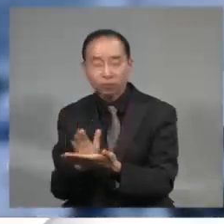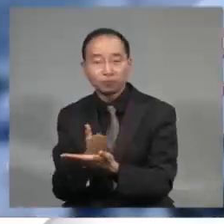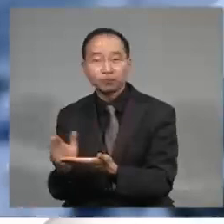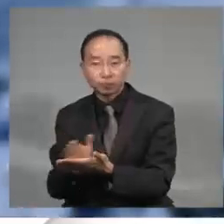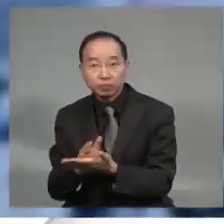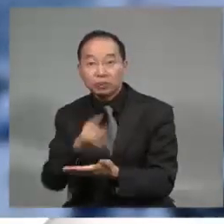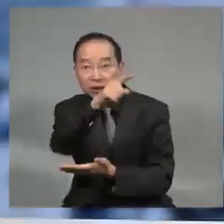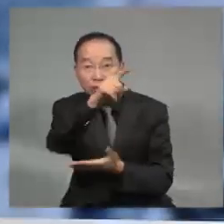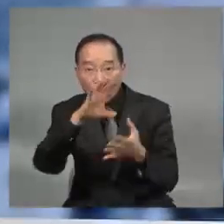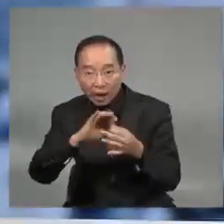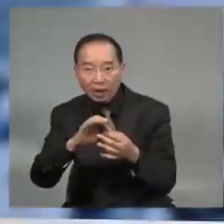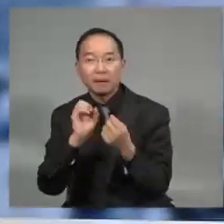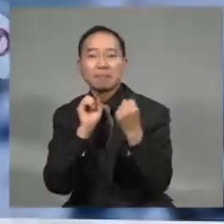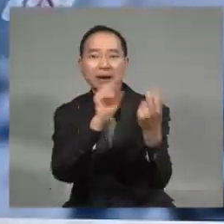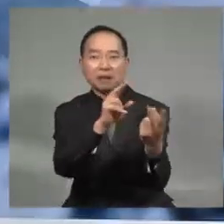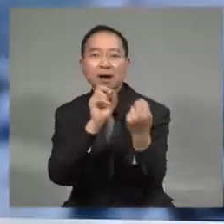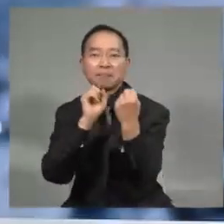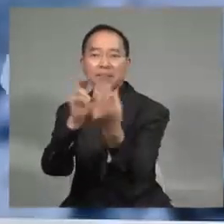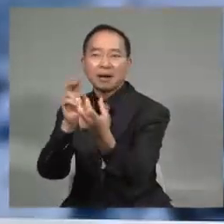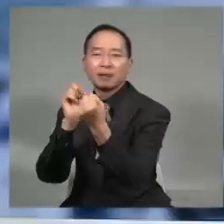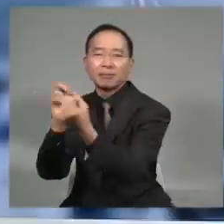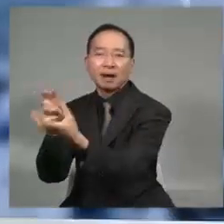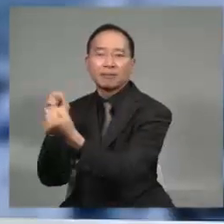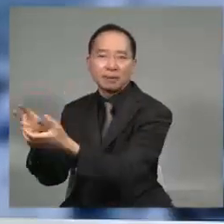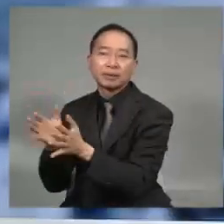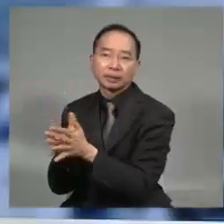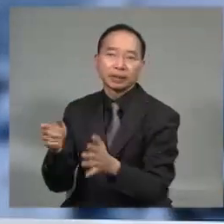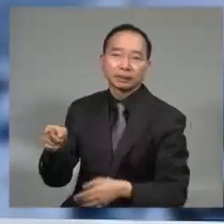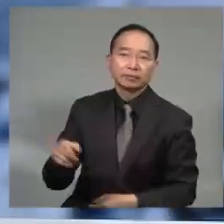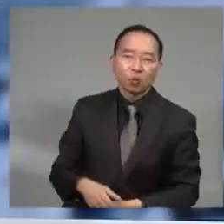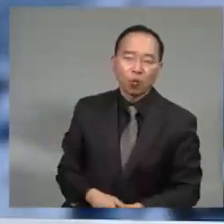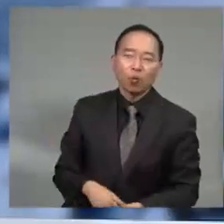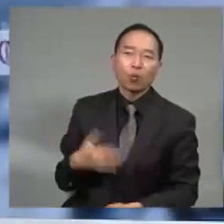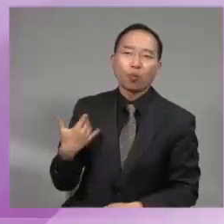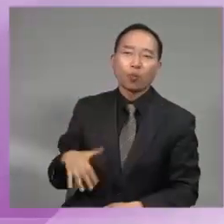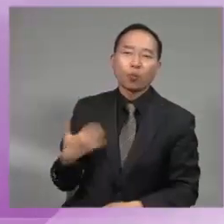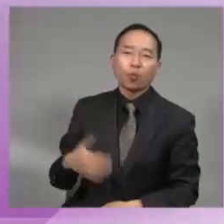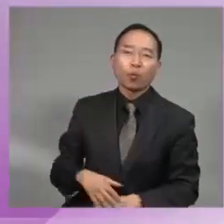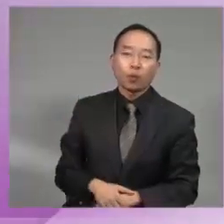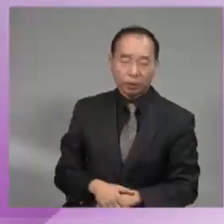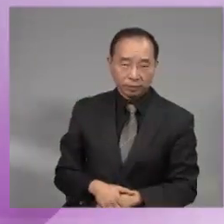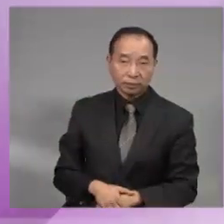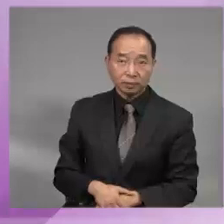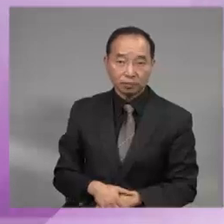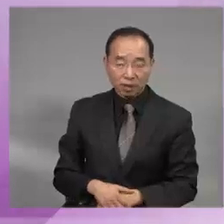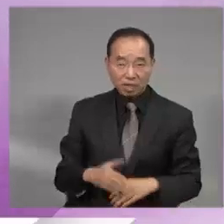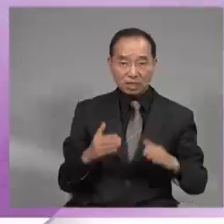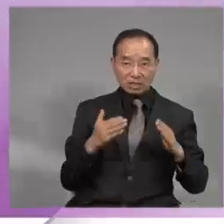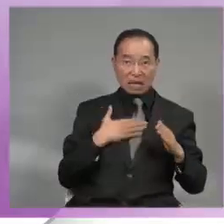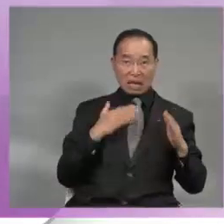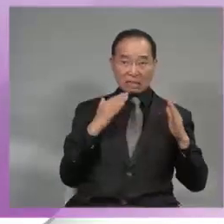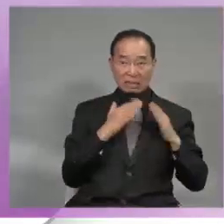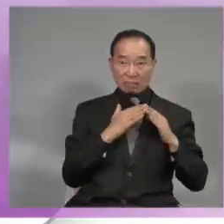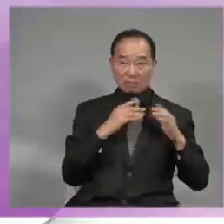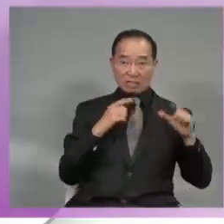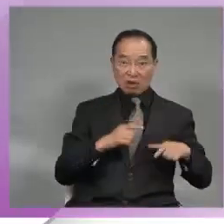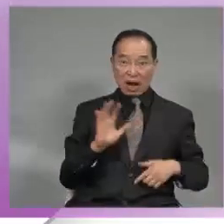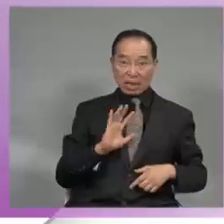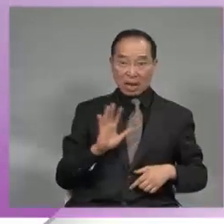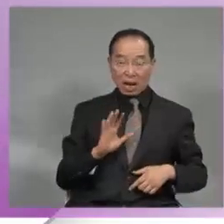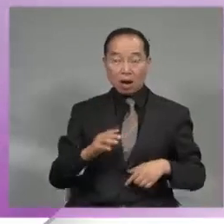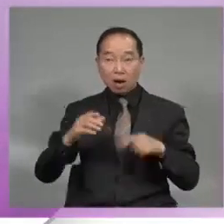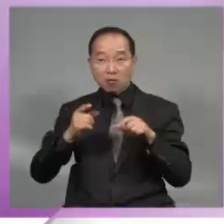됩니다. 아, 그래서 우체국으로 네. 보내는 거군요. 네. 그렇죠. 관외에서 투표를 했기 때문에 해당 지역으로 다시